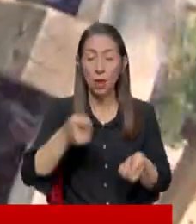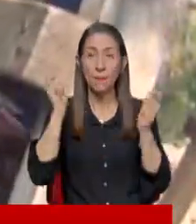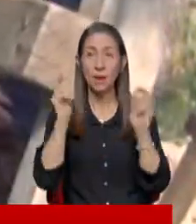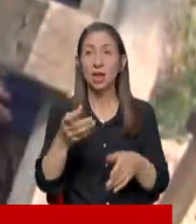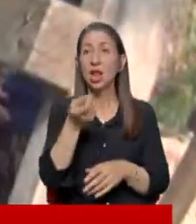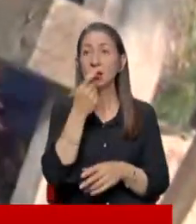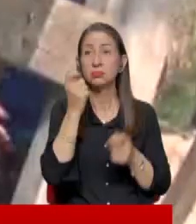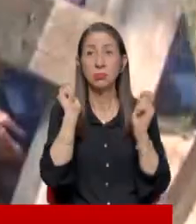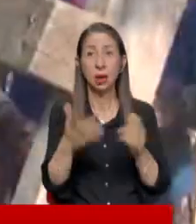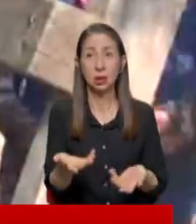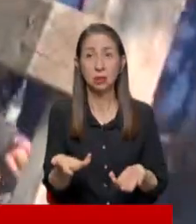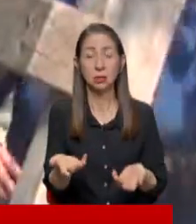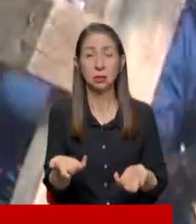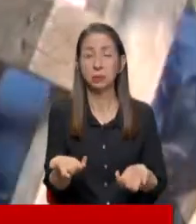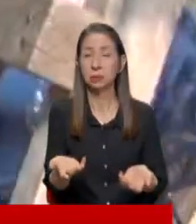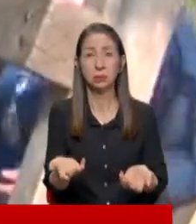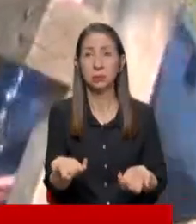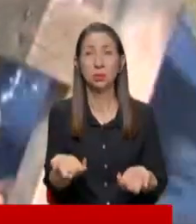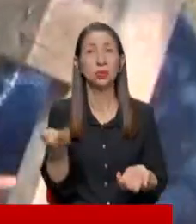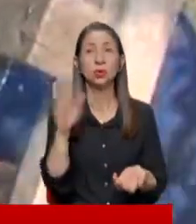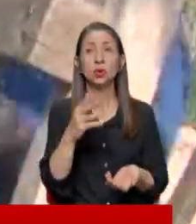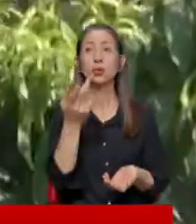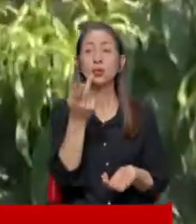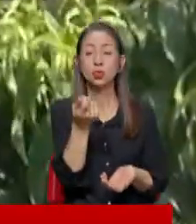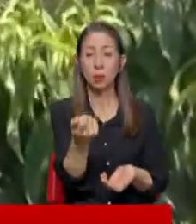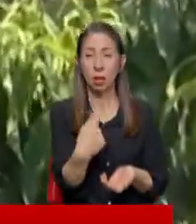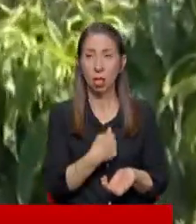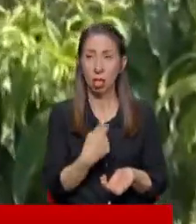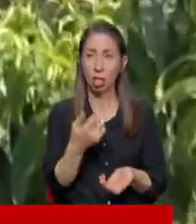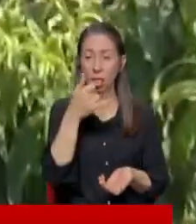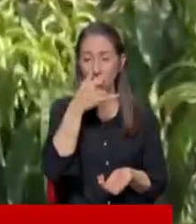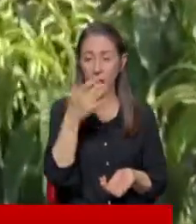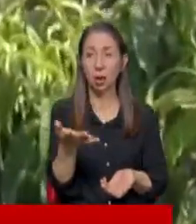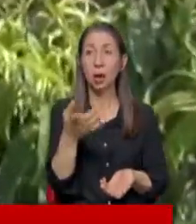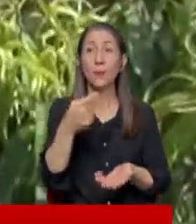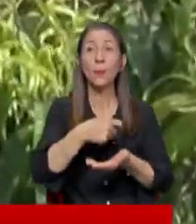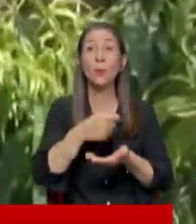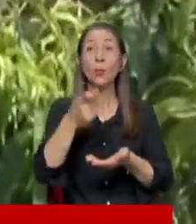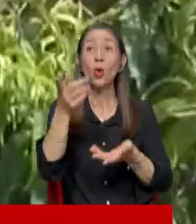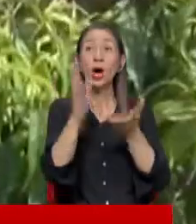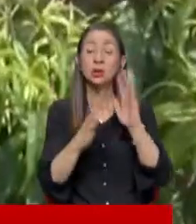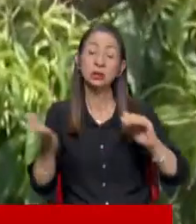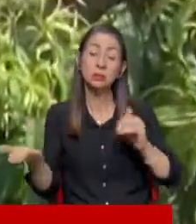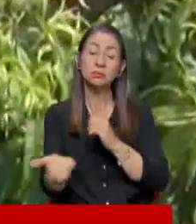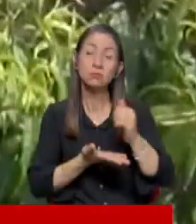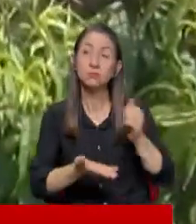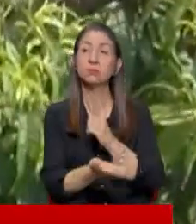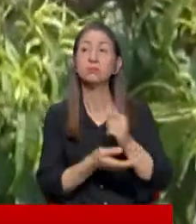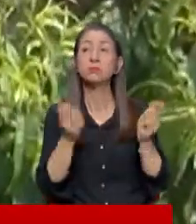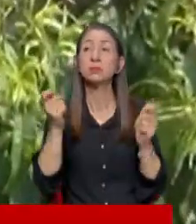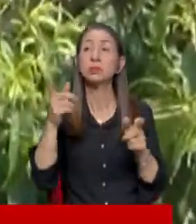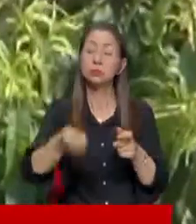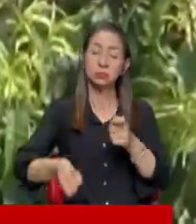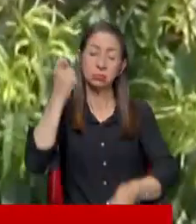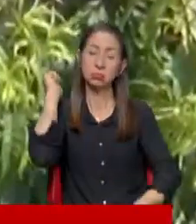pahalı. İlaç pahalı. Ondan sonra 3 kuruş para veriyorlar. Artık şu güzelim ağaçları kesmek zorunda kaldık. Ağaçlar